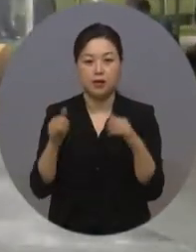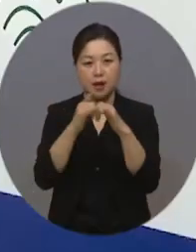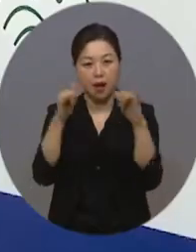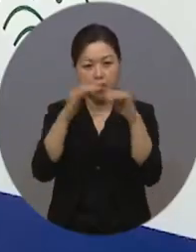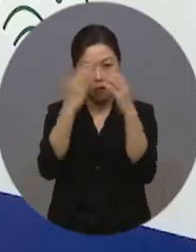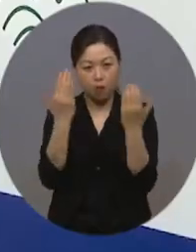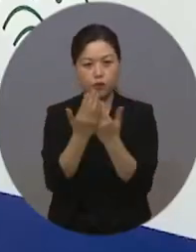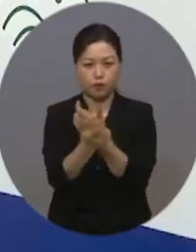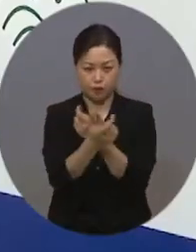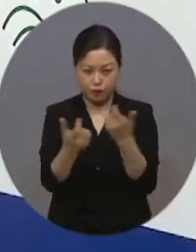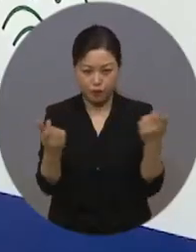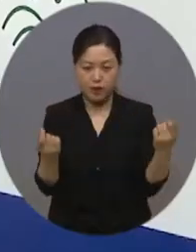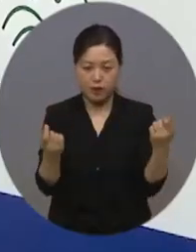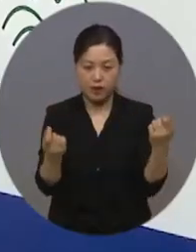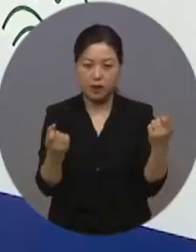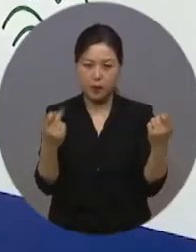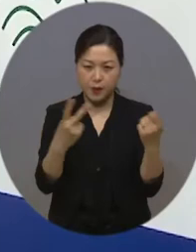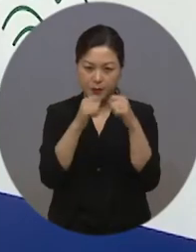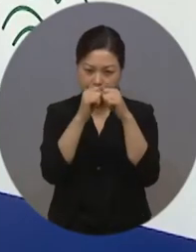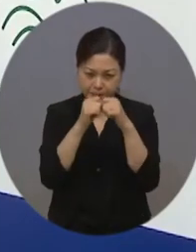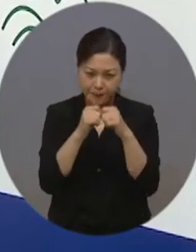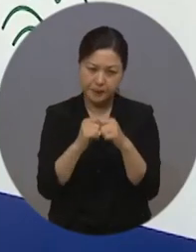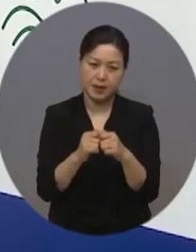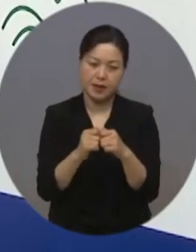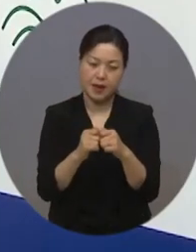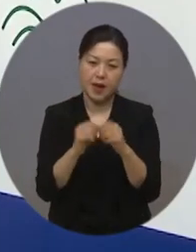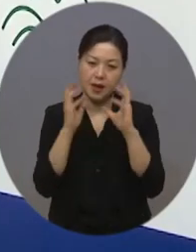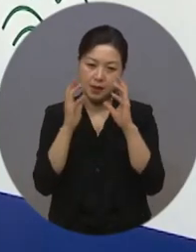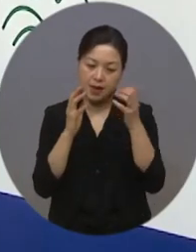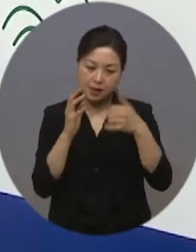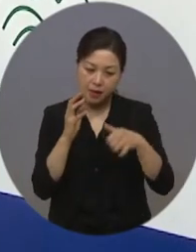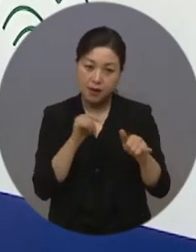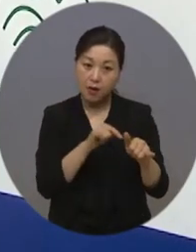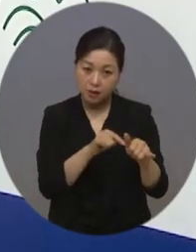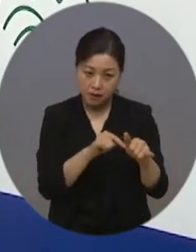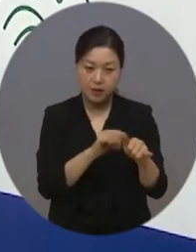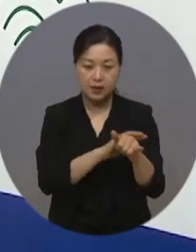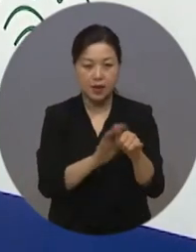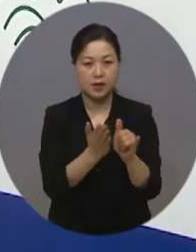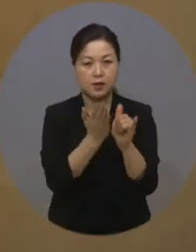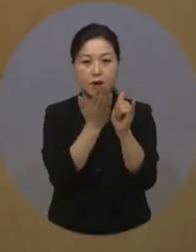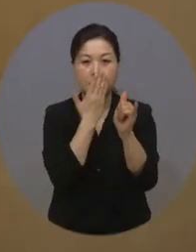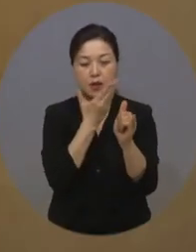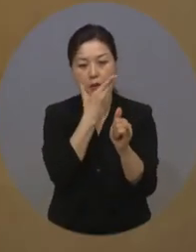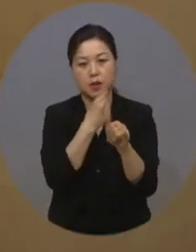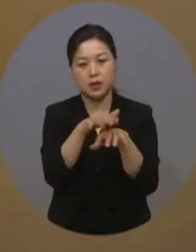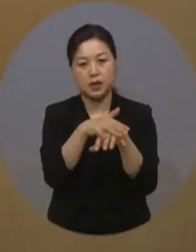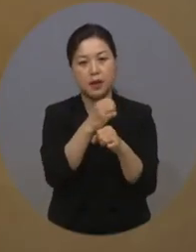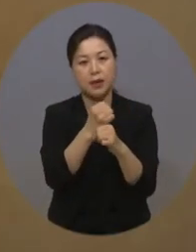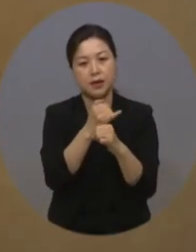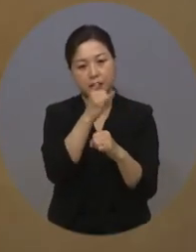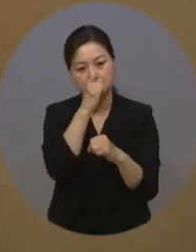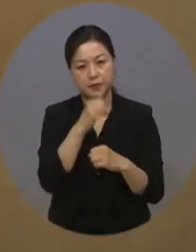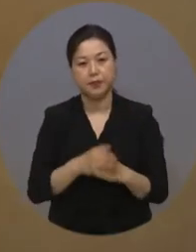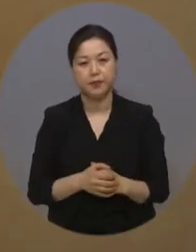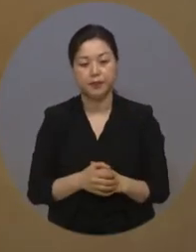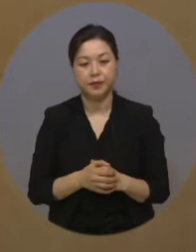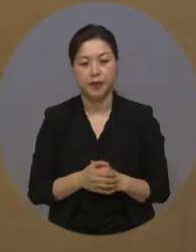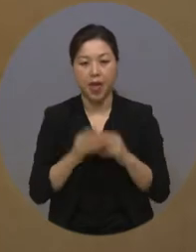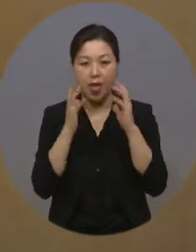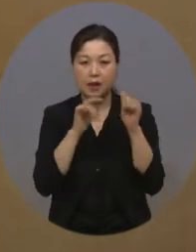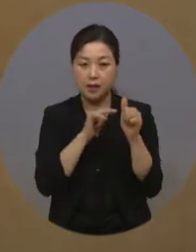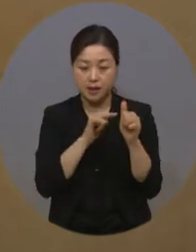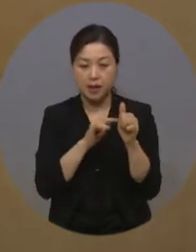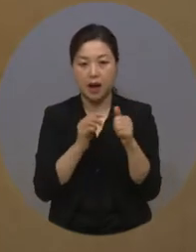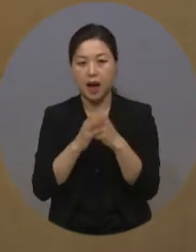균등하게 그리고 좀 첨 하게 아이들을 키울 수 있는 복지 체계를 갖고 있습니다 아이가 셋이나 4시의 학교가